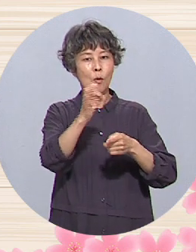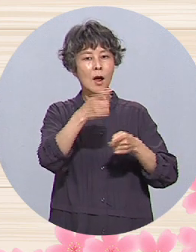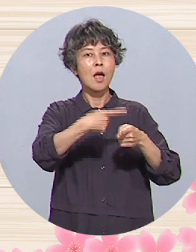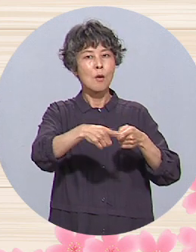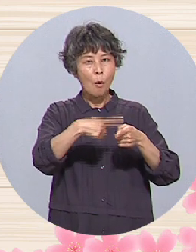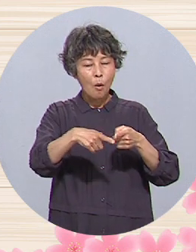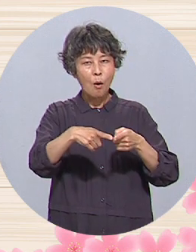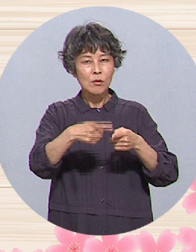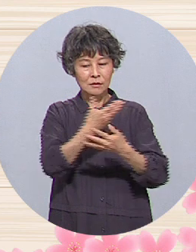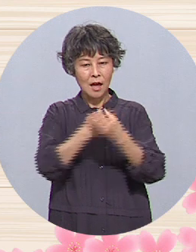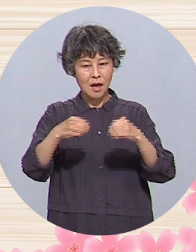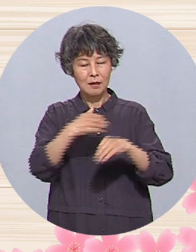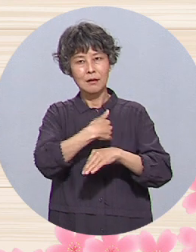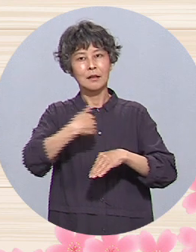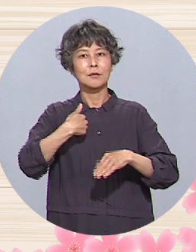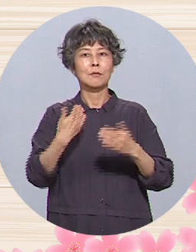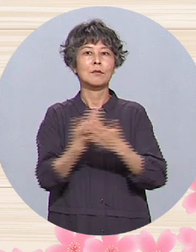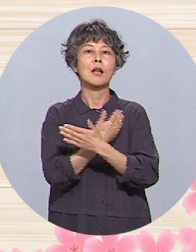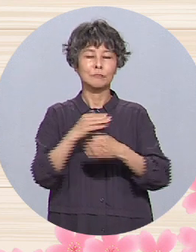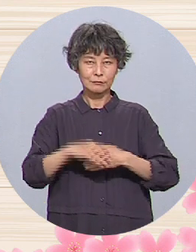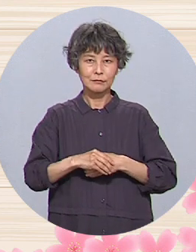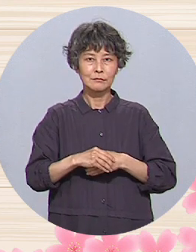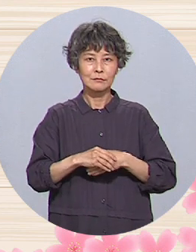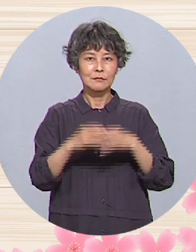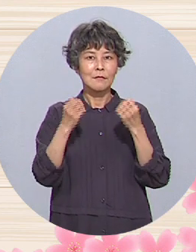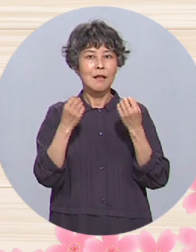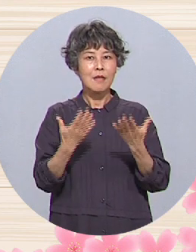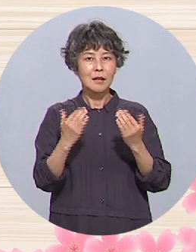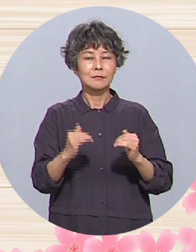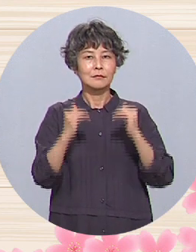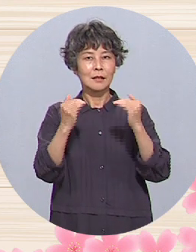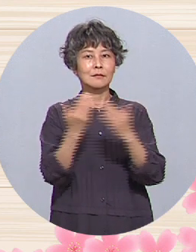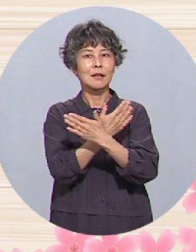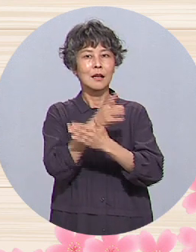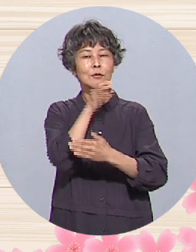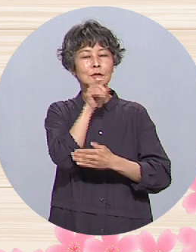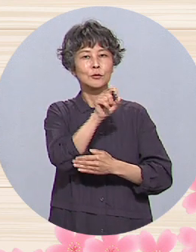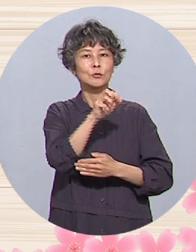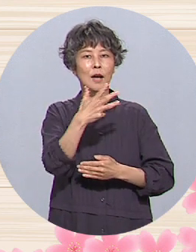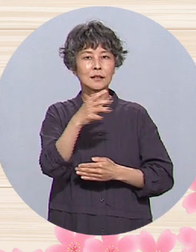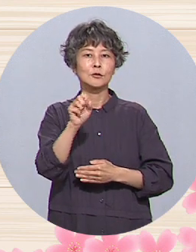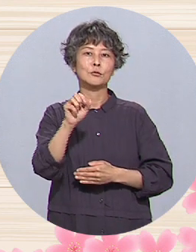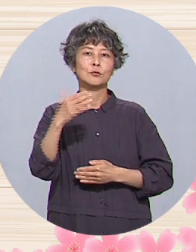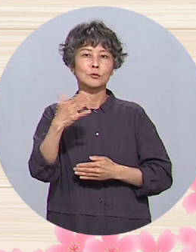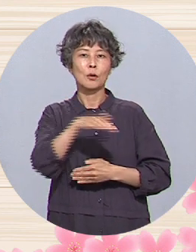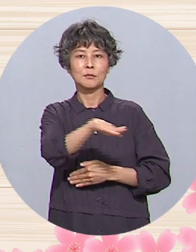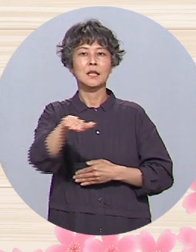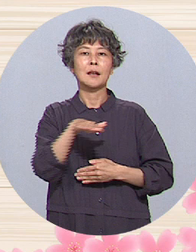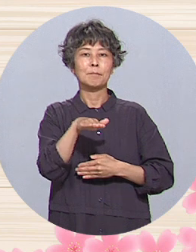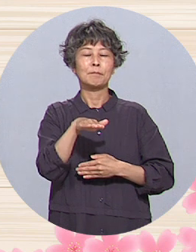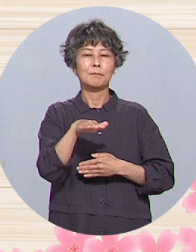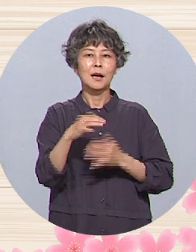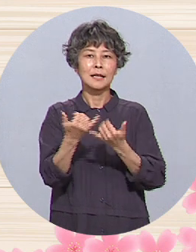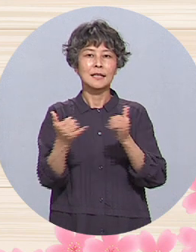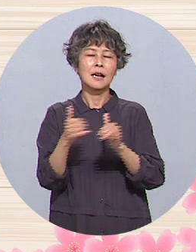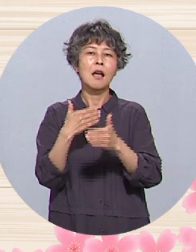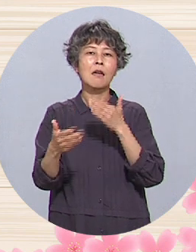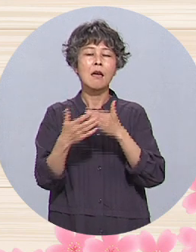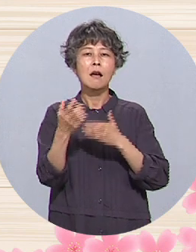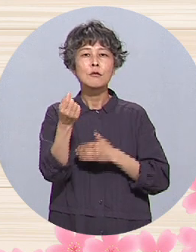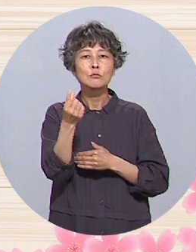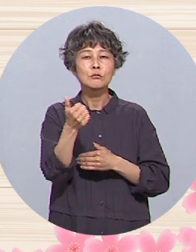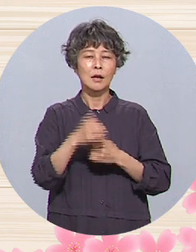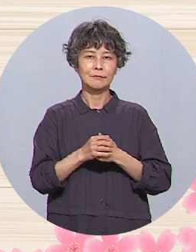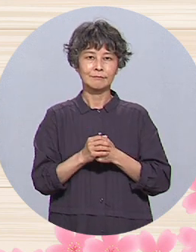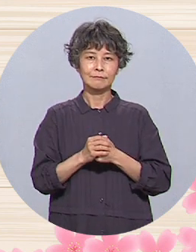自分だけでできるようになります。新たに成人となった18歳や19歳の皆さんは社会経験が少ない